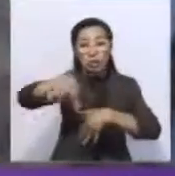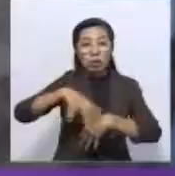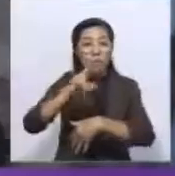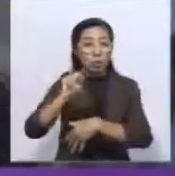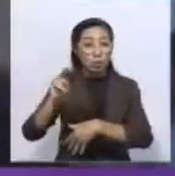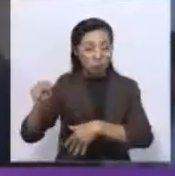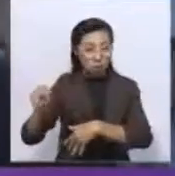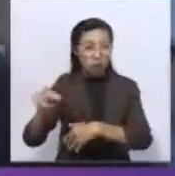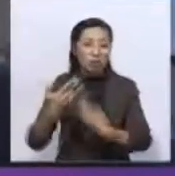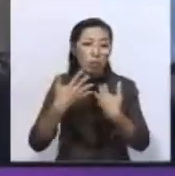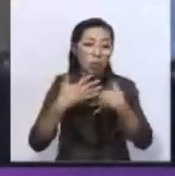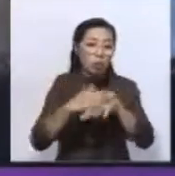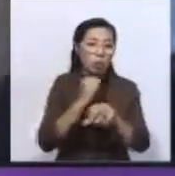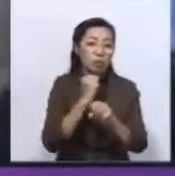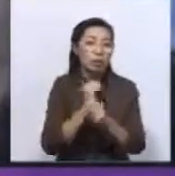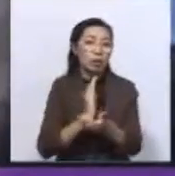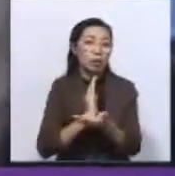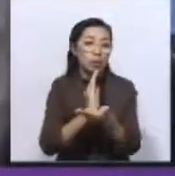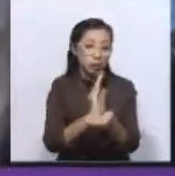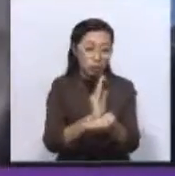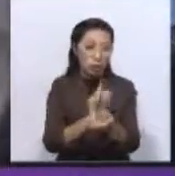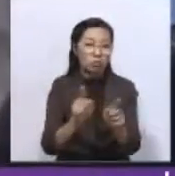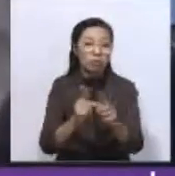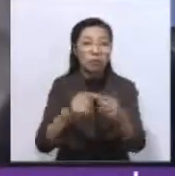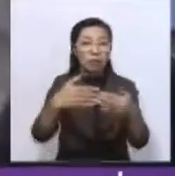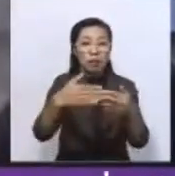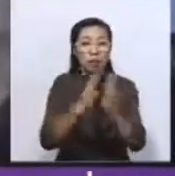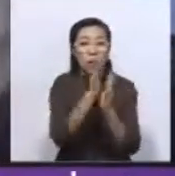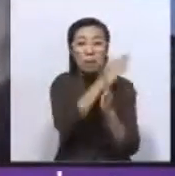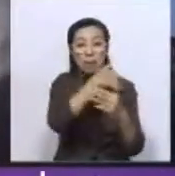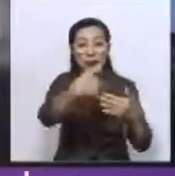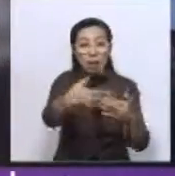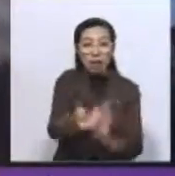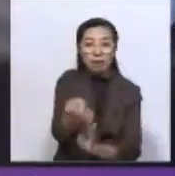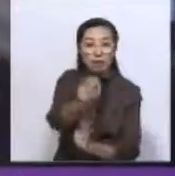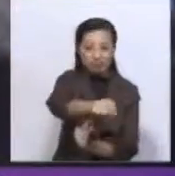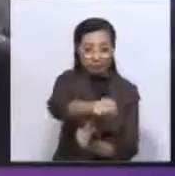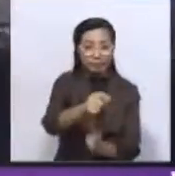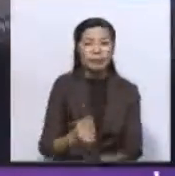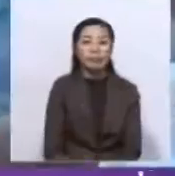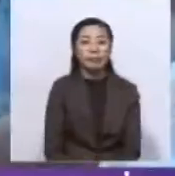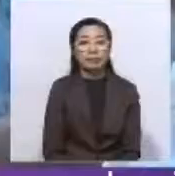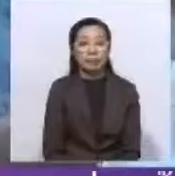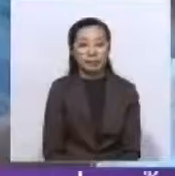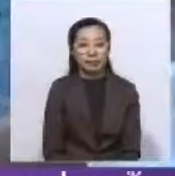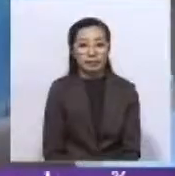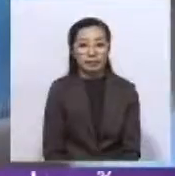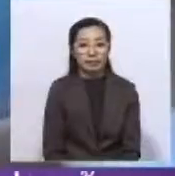บุรีร่วมพิธีทำบุญตักบาตรข้าวสารอาหารแห้งแด่พระภิกษุสงฆ์ด้วยค่ะ